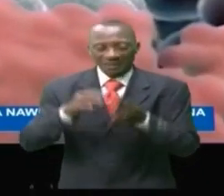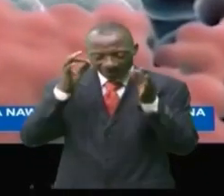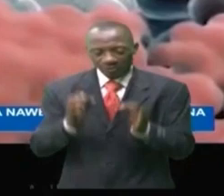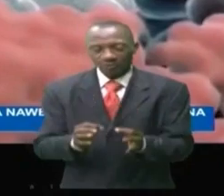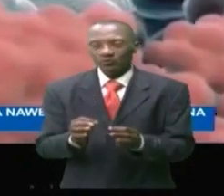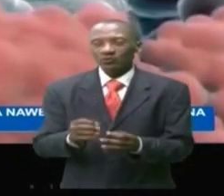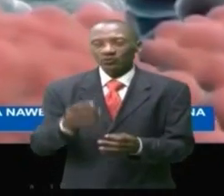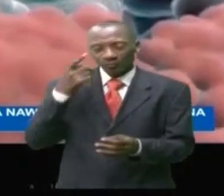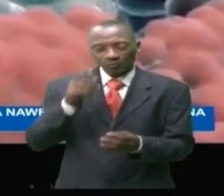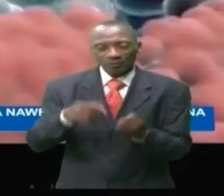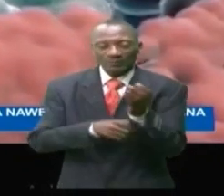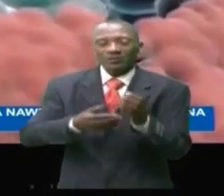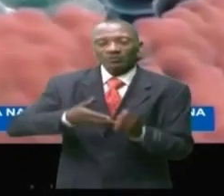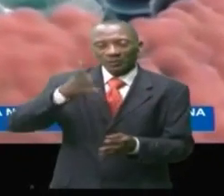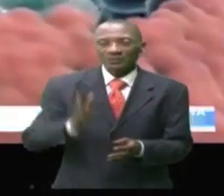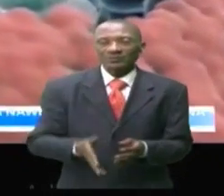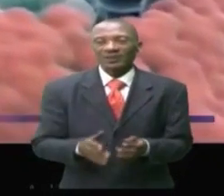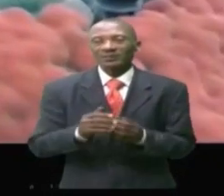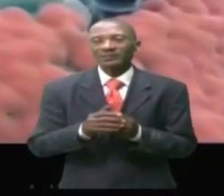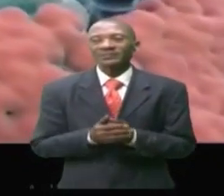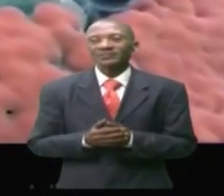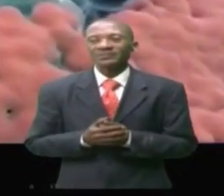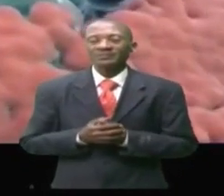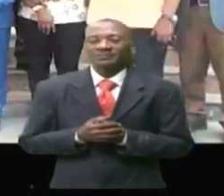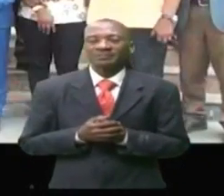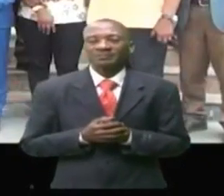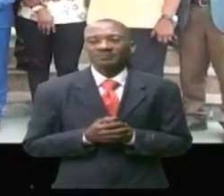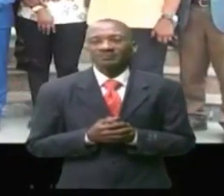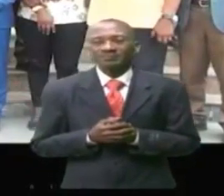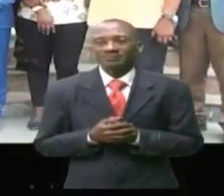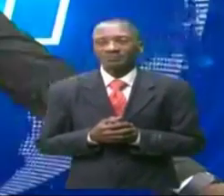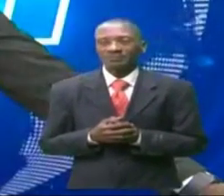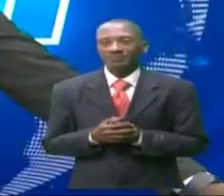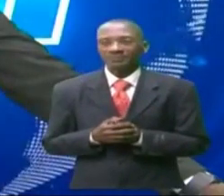dit-on, fumer est préjudiciable à la santé.